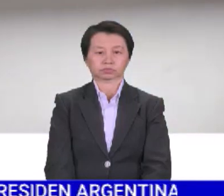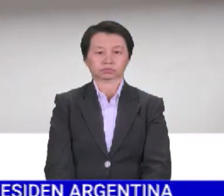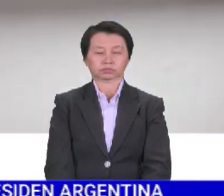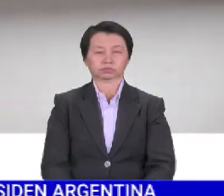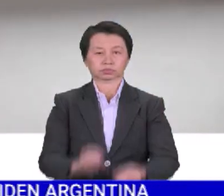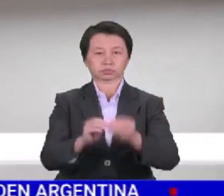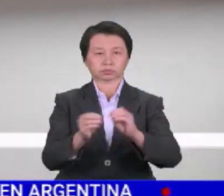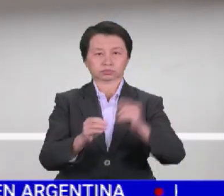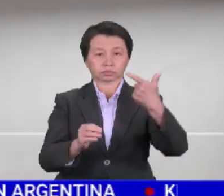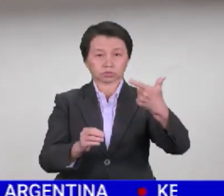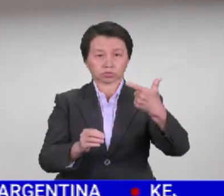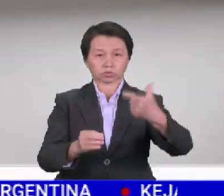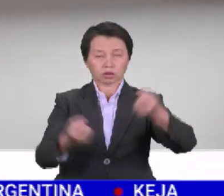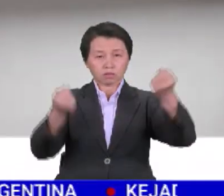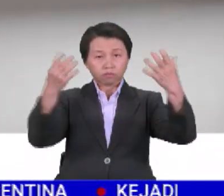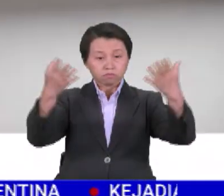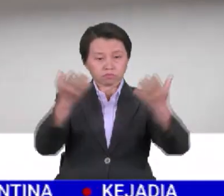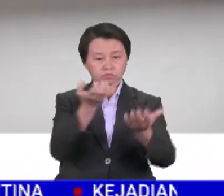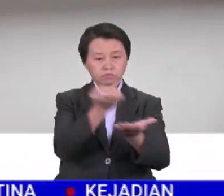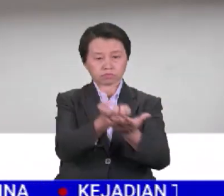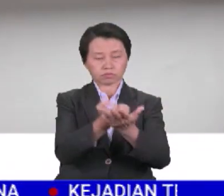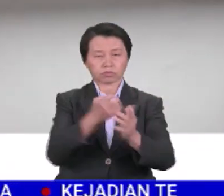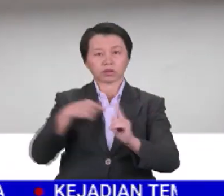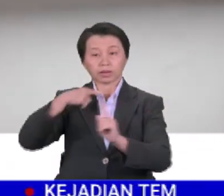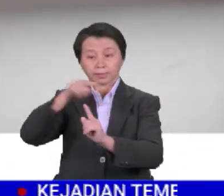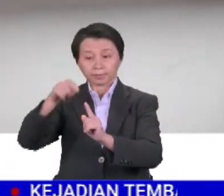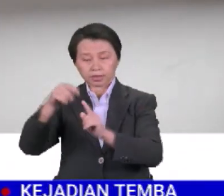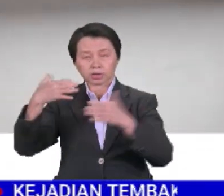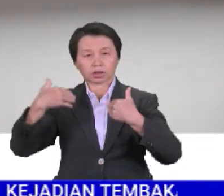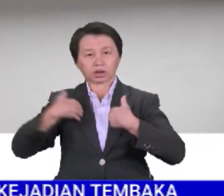Yang keduanya, limpahan ekonomi apabila kita adakan